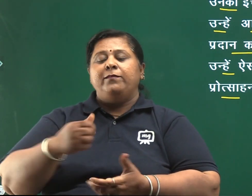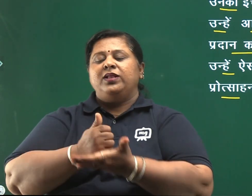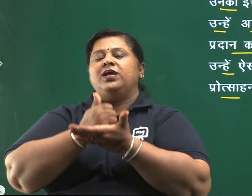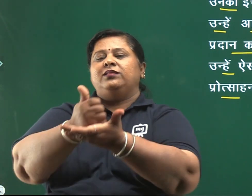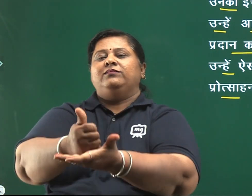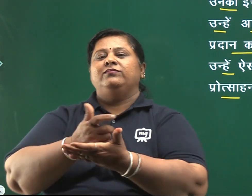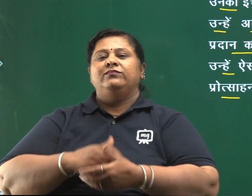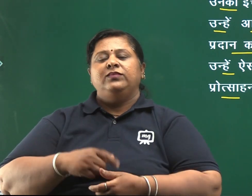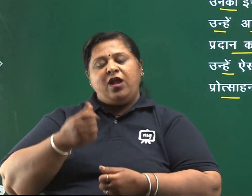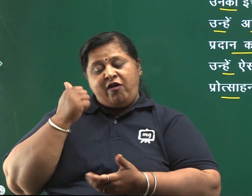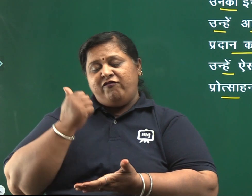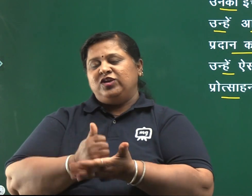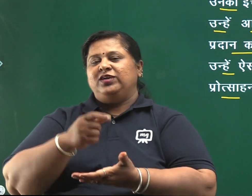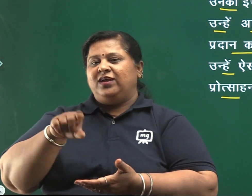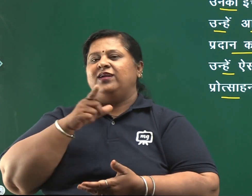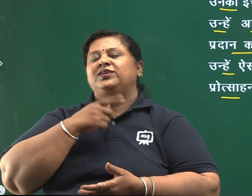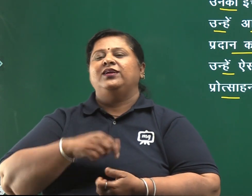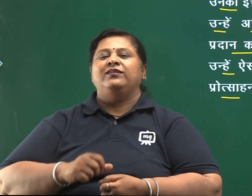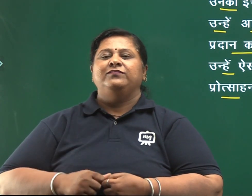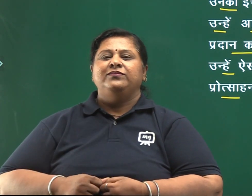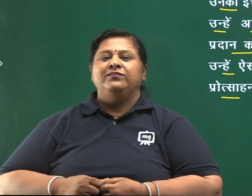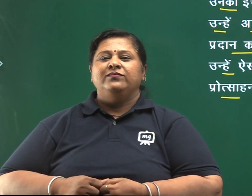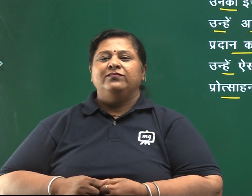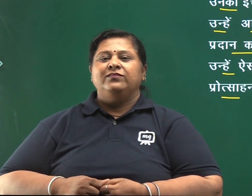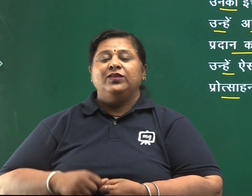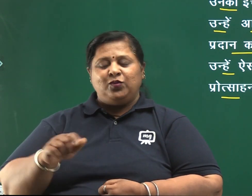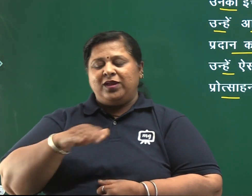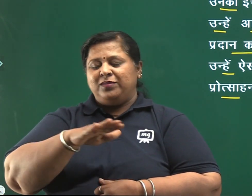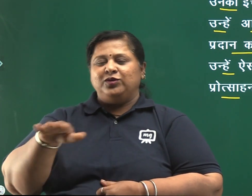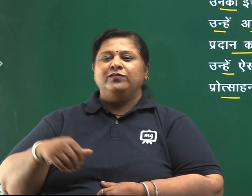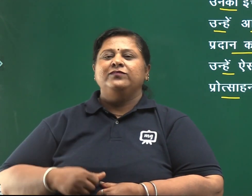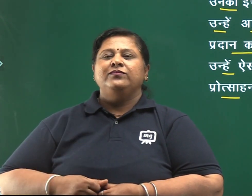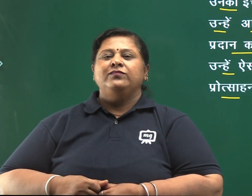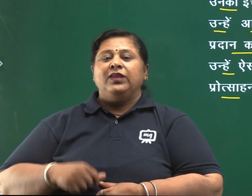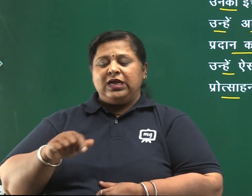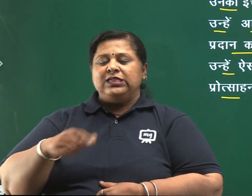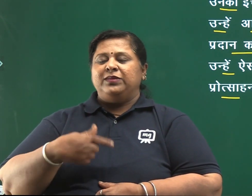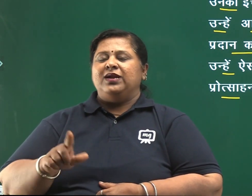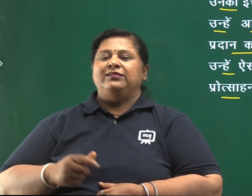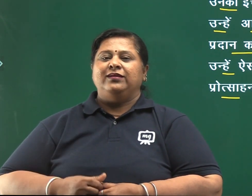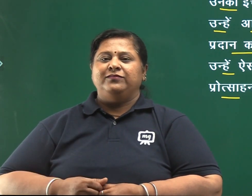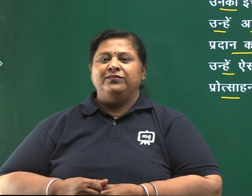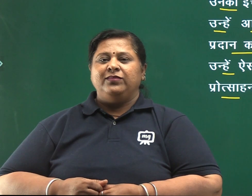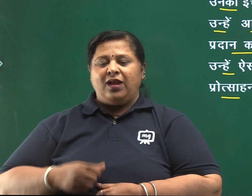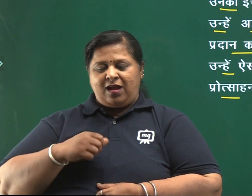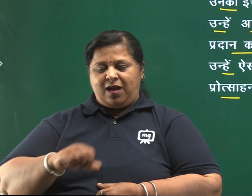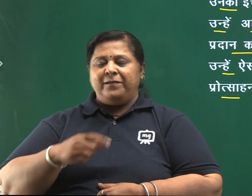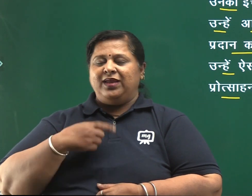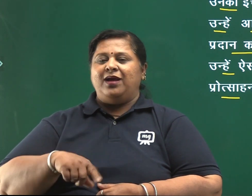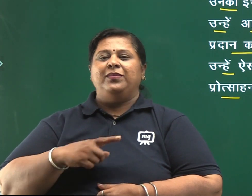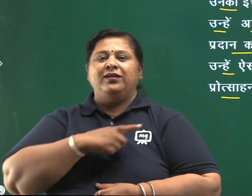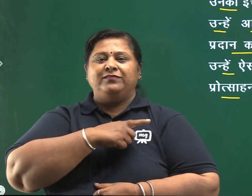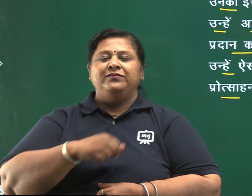मदद अवश्य करनी चाहिए। तो प्यारे बच्चों, इस प्रकार से हमने यहाँ